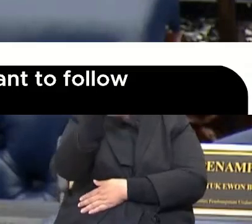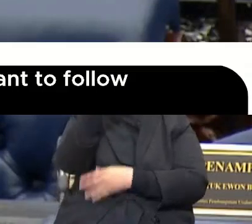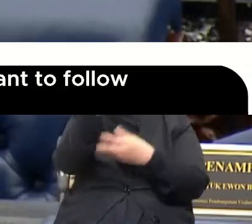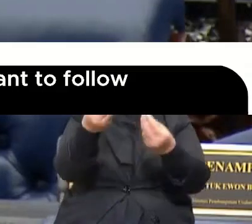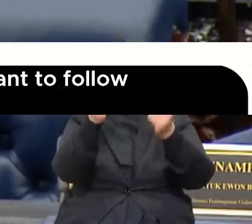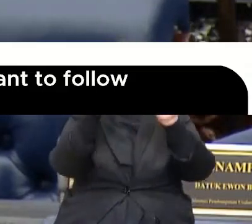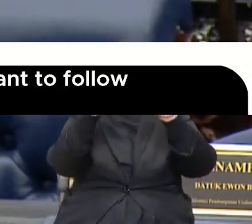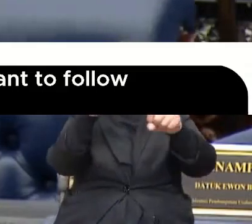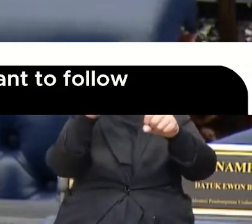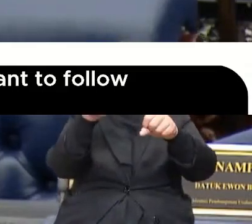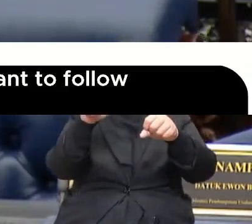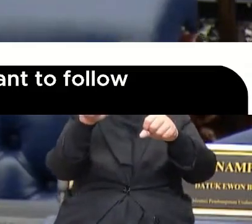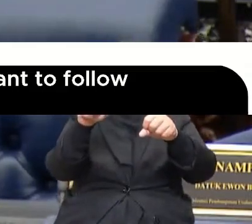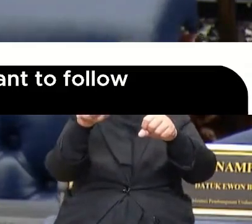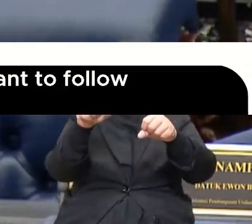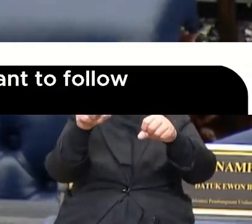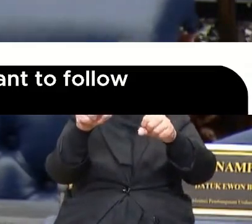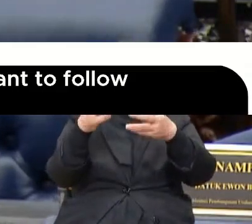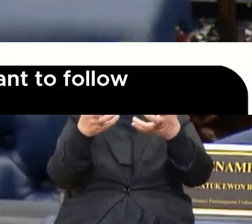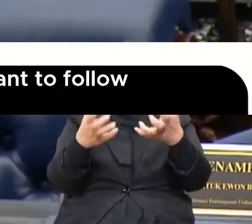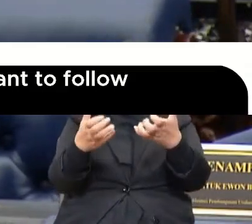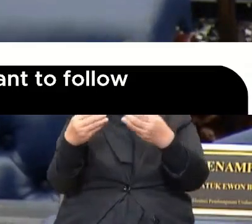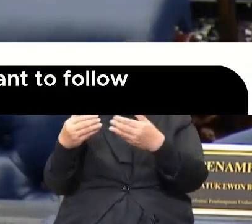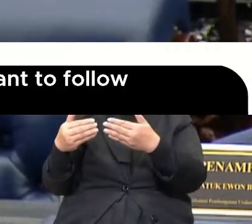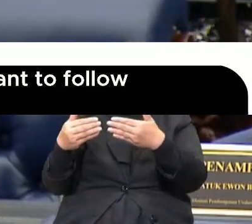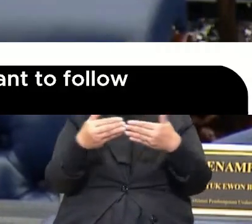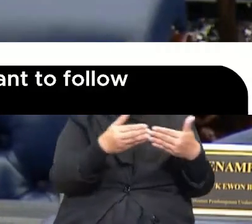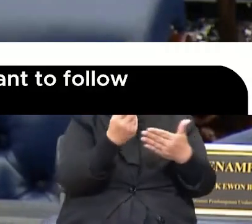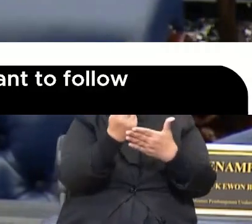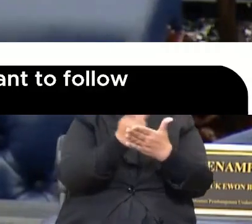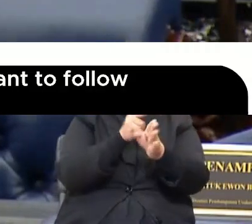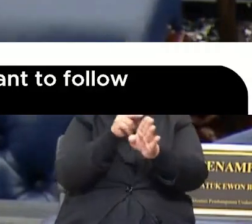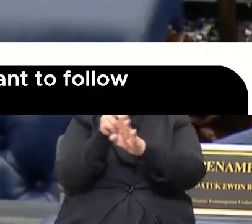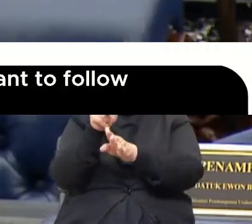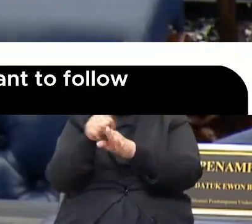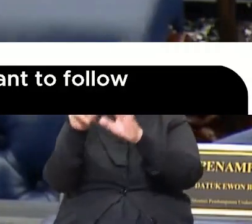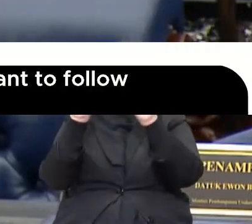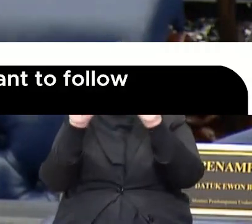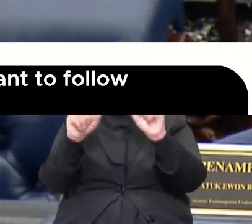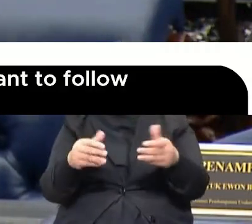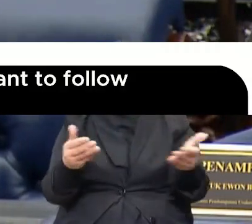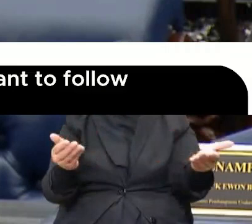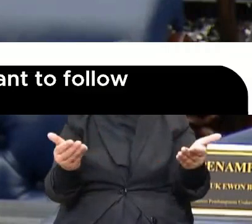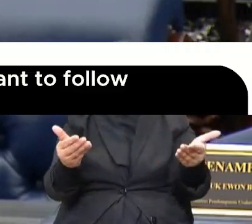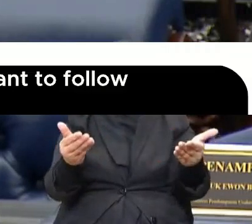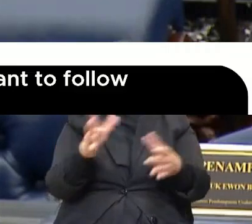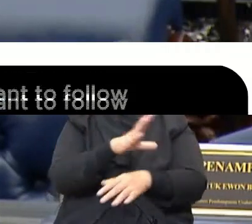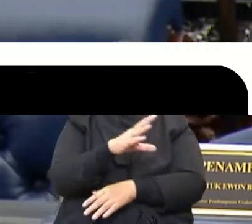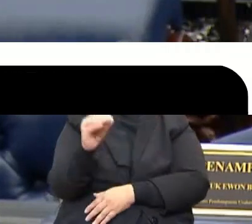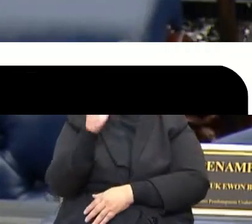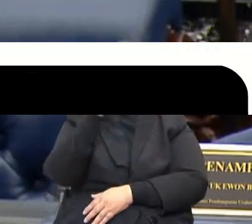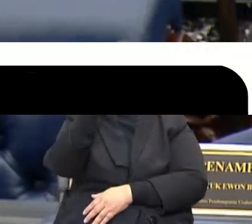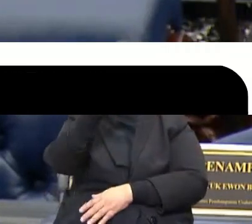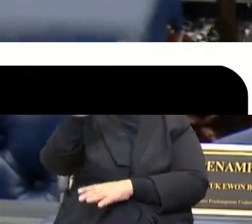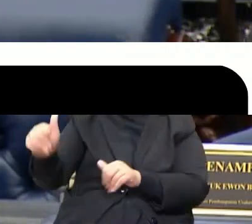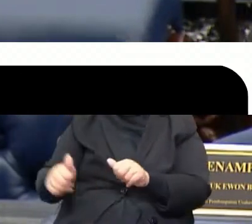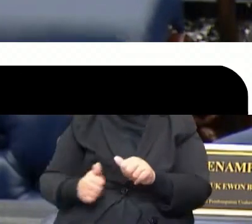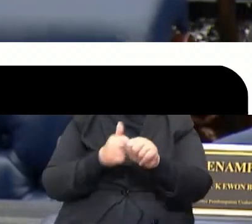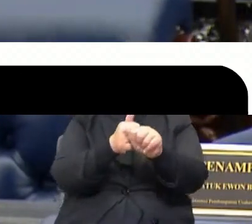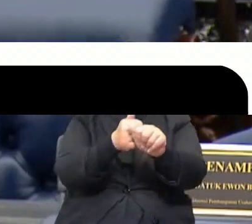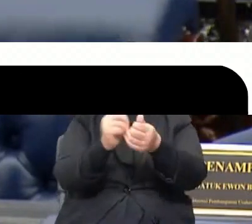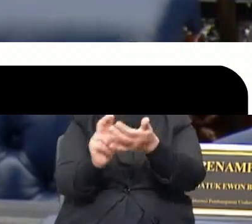bagi membolehkan mereka yang hendak mengikuti kursus-kursus pakar ini dapat juga berada di sana, dan kemudiannya akan diikuti juga